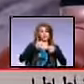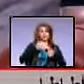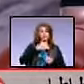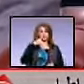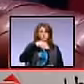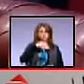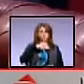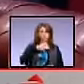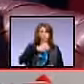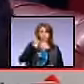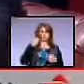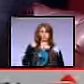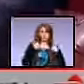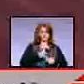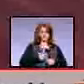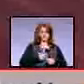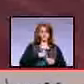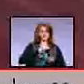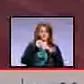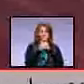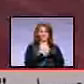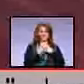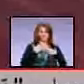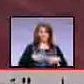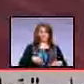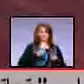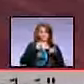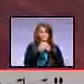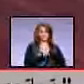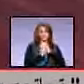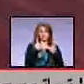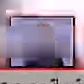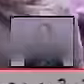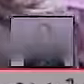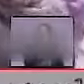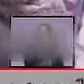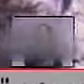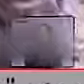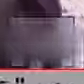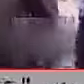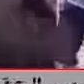بقى. طب نقوم نغير، عندكم مكان بقى نغير؟ هنغير نلبس كاجوال. يلا بينا يلا بينا.